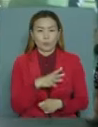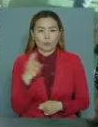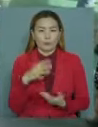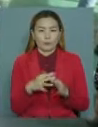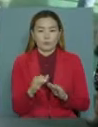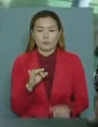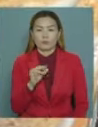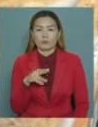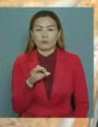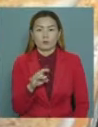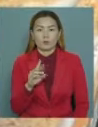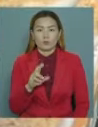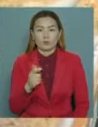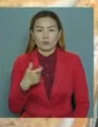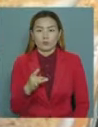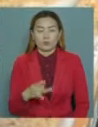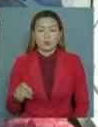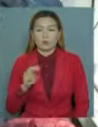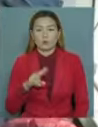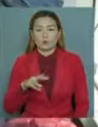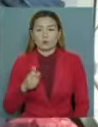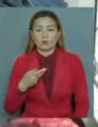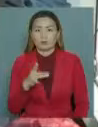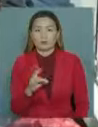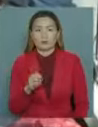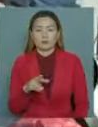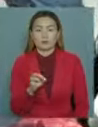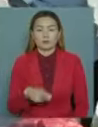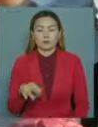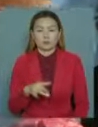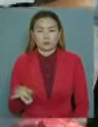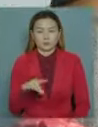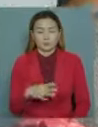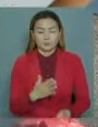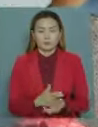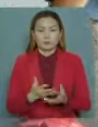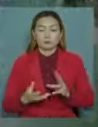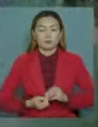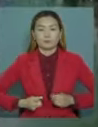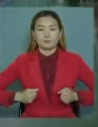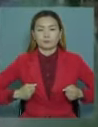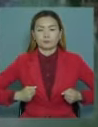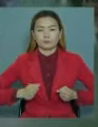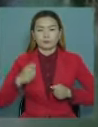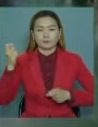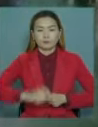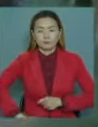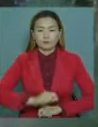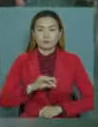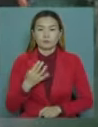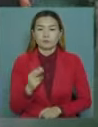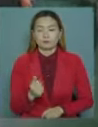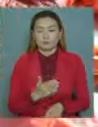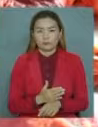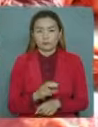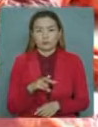хозяйства Индерского, Кызылкугинского, Курмагазинского, Махамбетского районов. Заурия Искали приехала на ярмарку